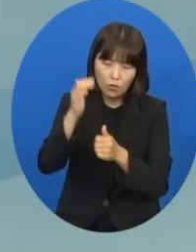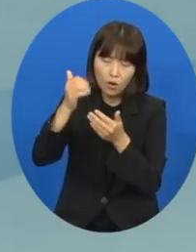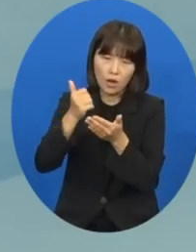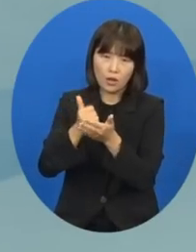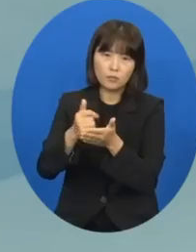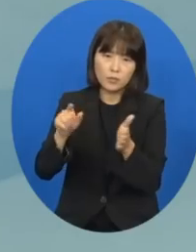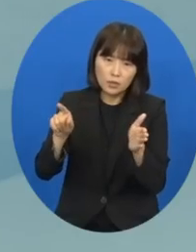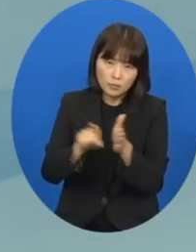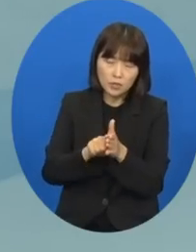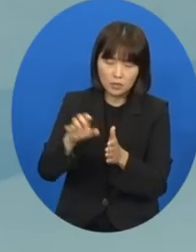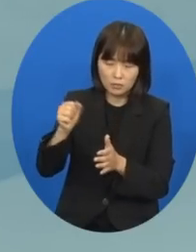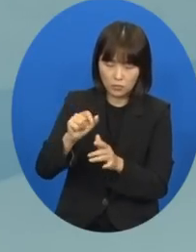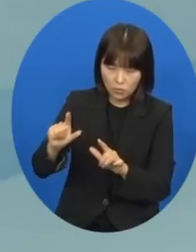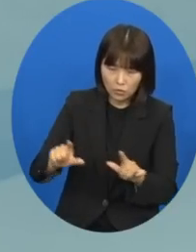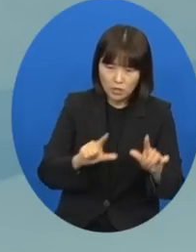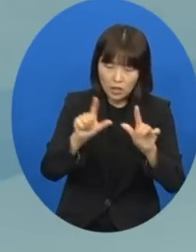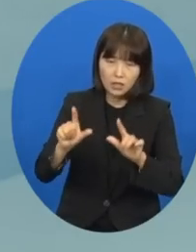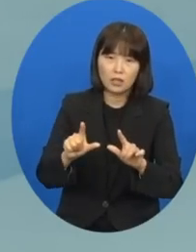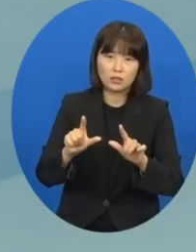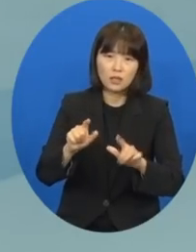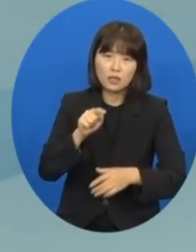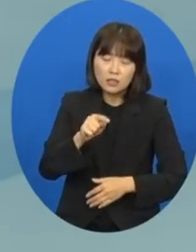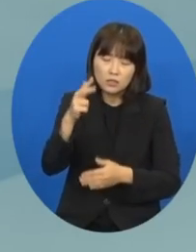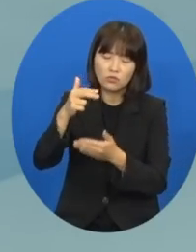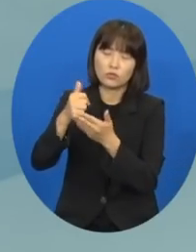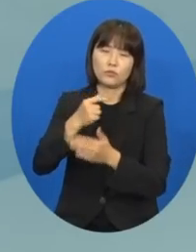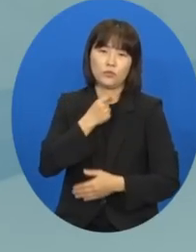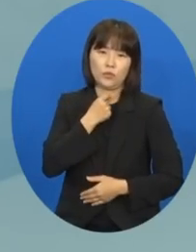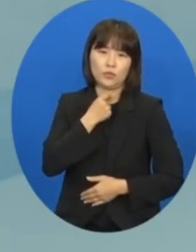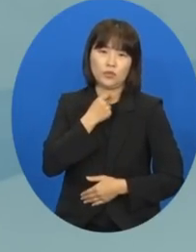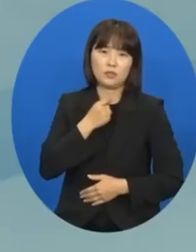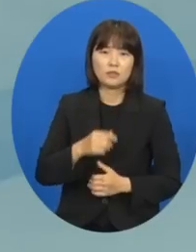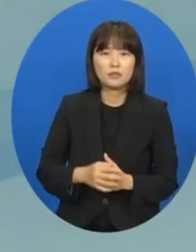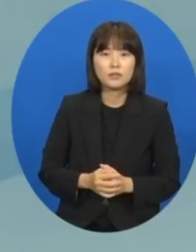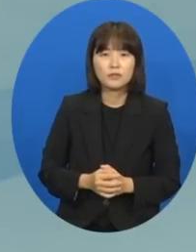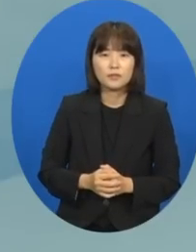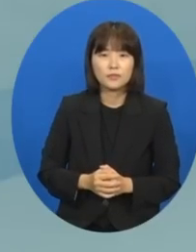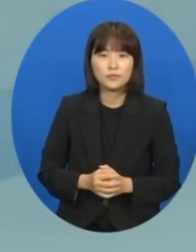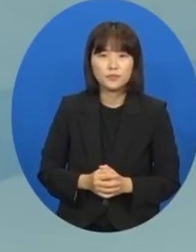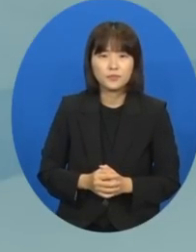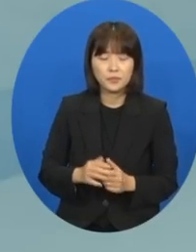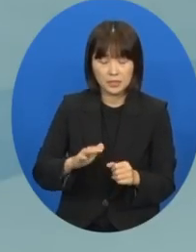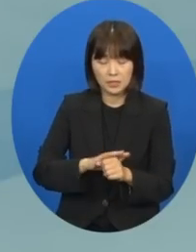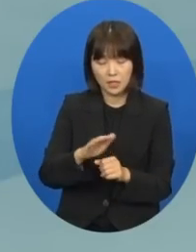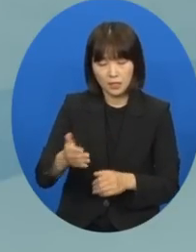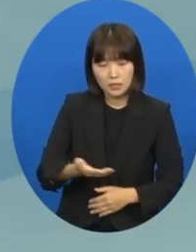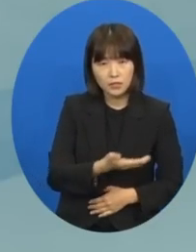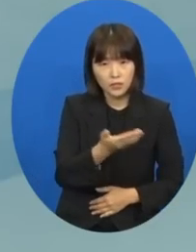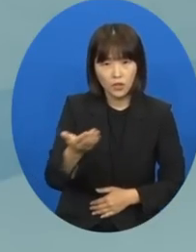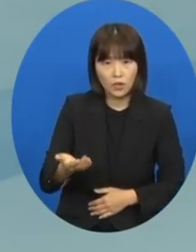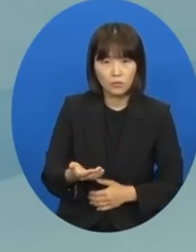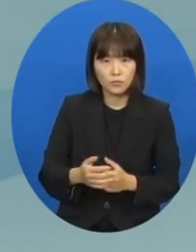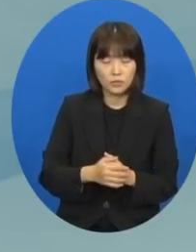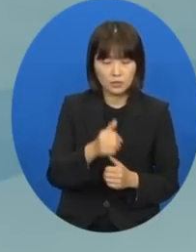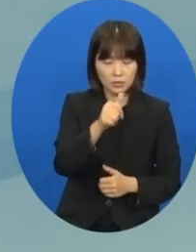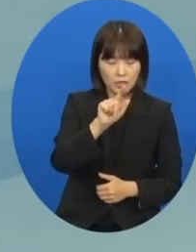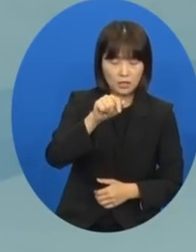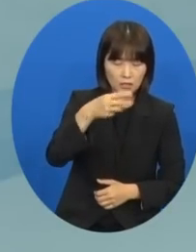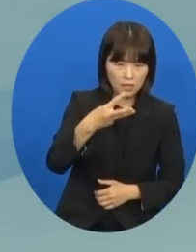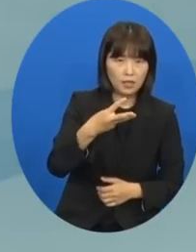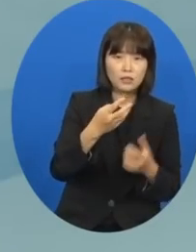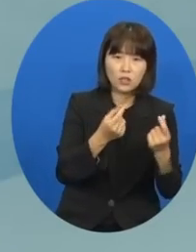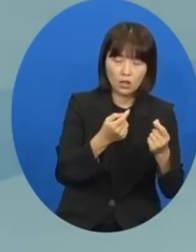것인가, 그것이 주님이 원하시는 길이라는 것입니다. 사랑하는 여러분, 하갈과 같은 쉬운 길이 아니라